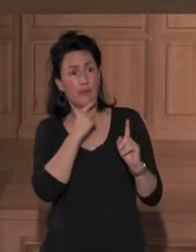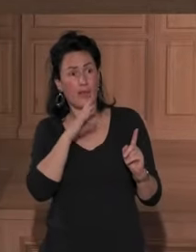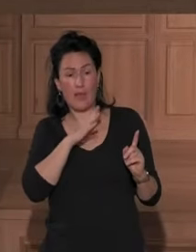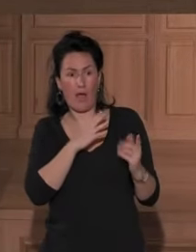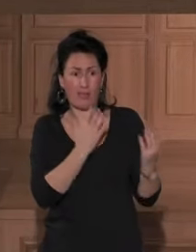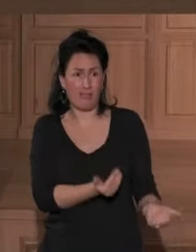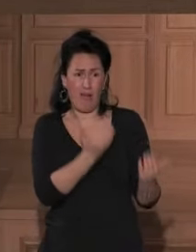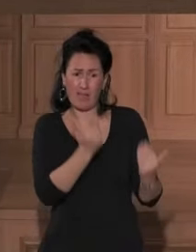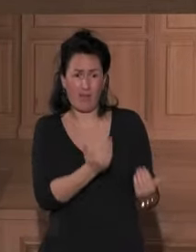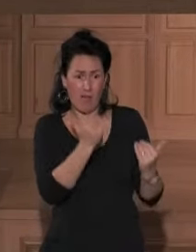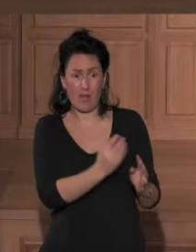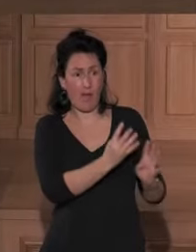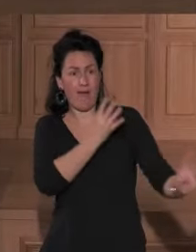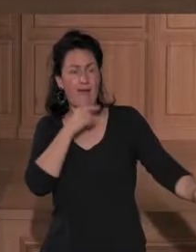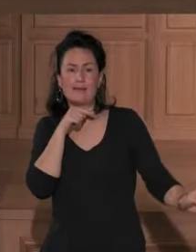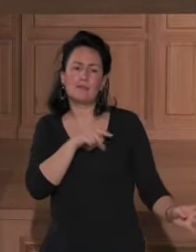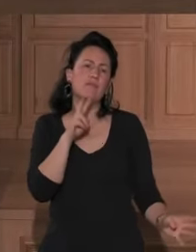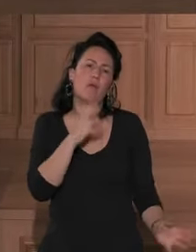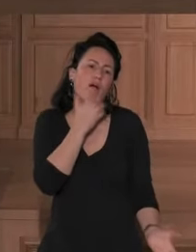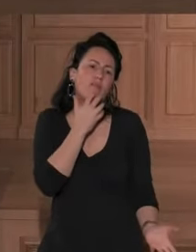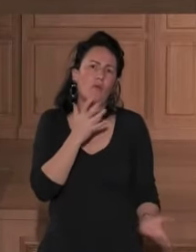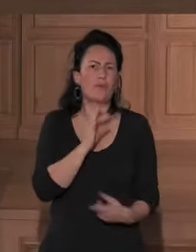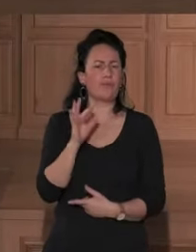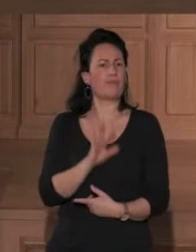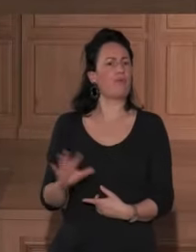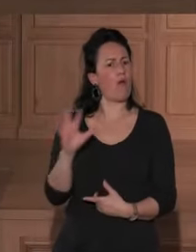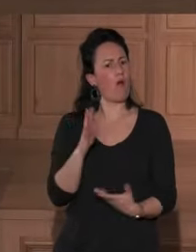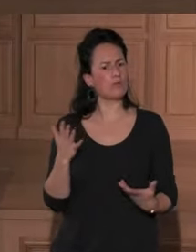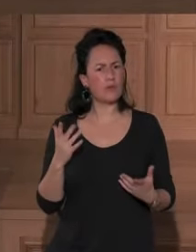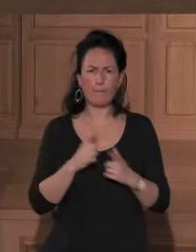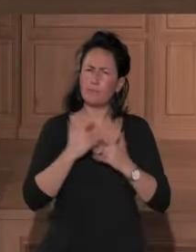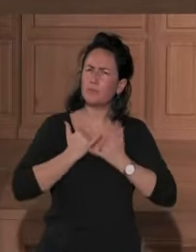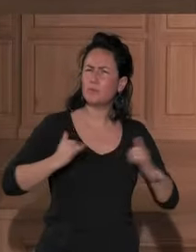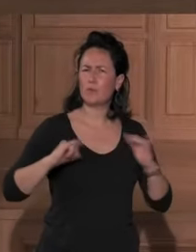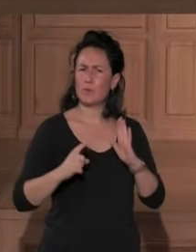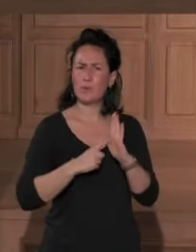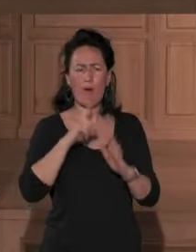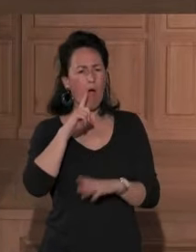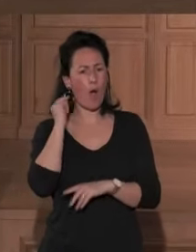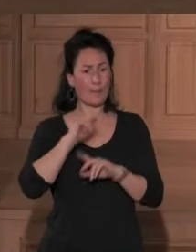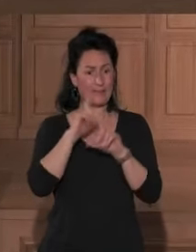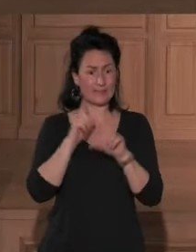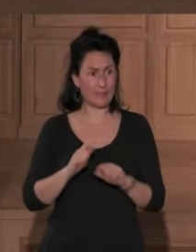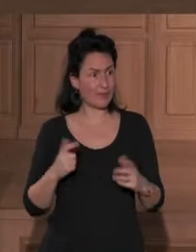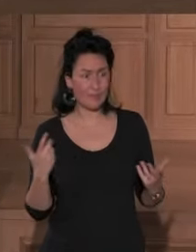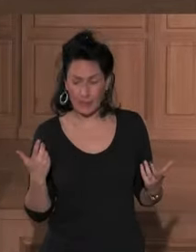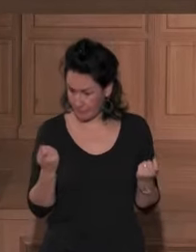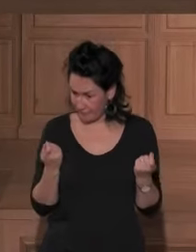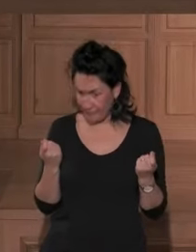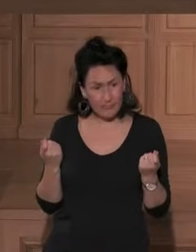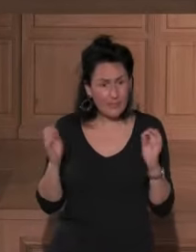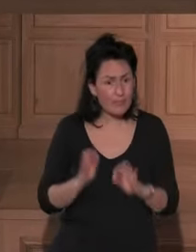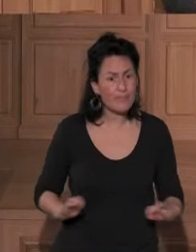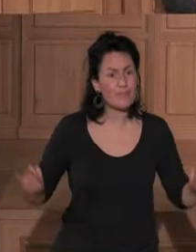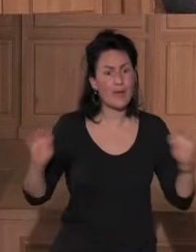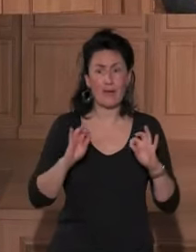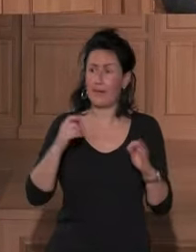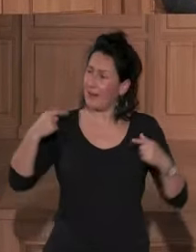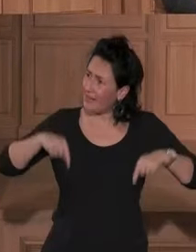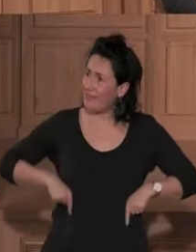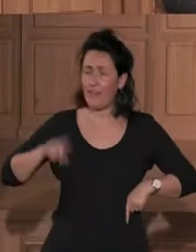manque de moyens. Il y a une chose qui est frustrante, c'est quand on a un projet, on n'a pas les moyens. Il manque énormément de moyens. L'État doit mettre beaucoup plus